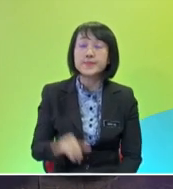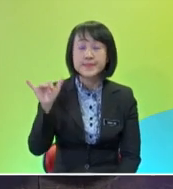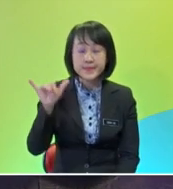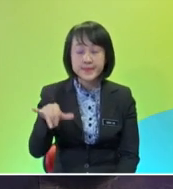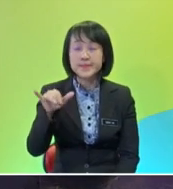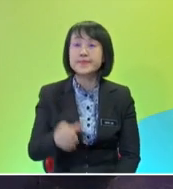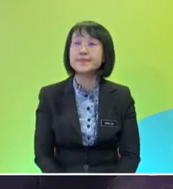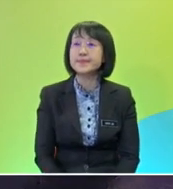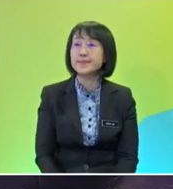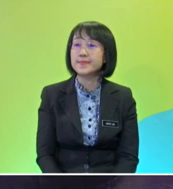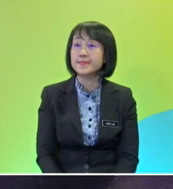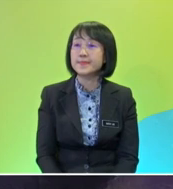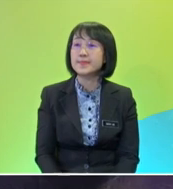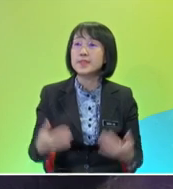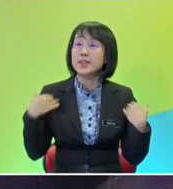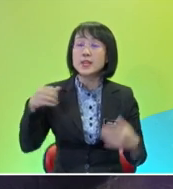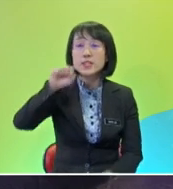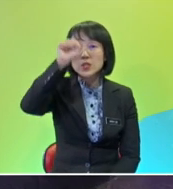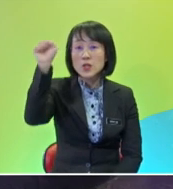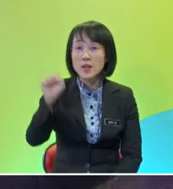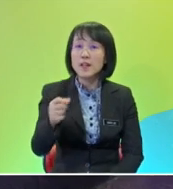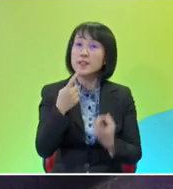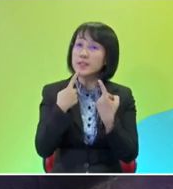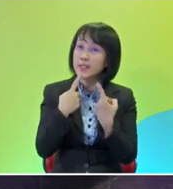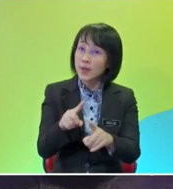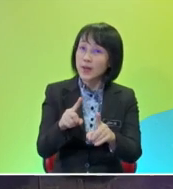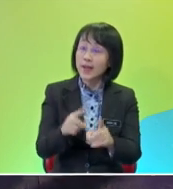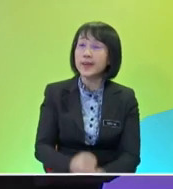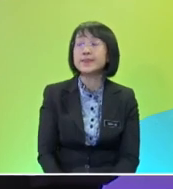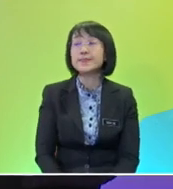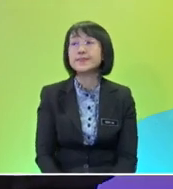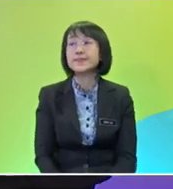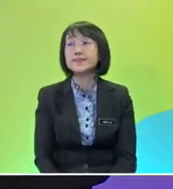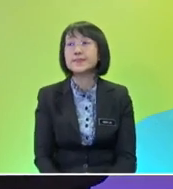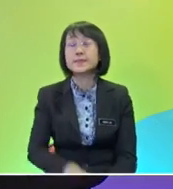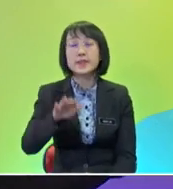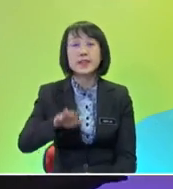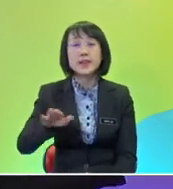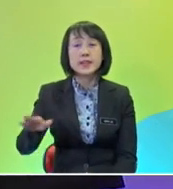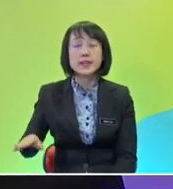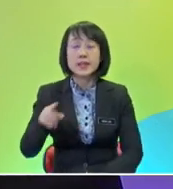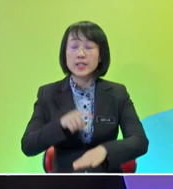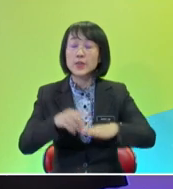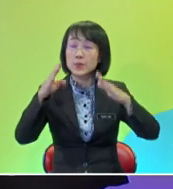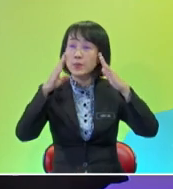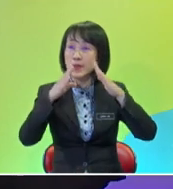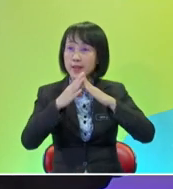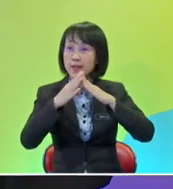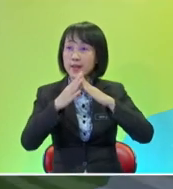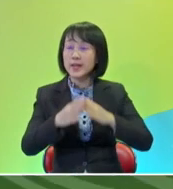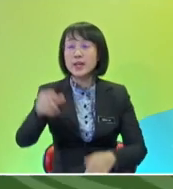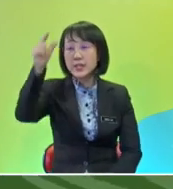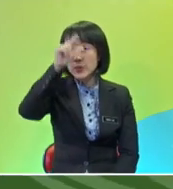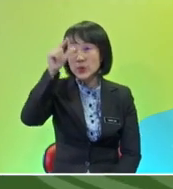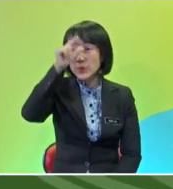ada soal jawab. Okey cikgu, boleh. Okey, adik-adik di rumah dengan adik-adik yang di Google